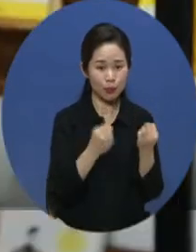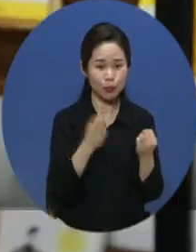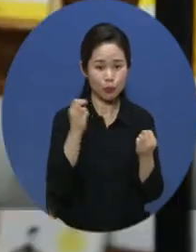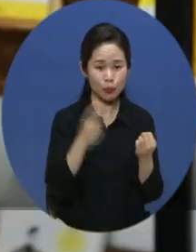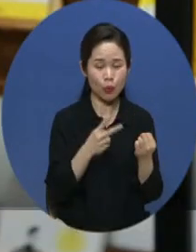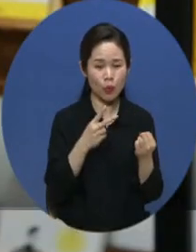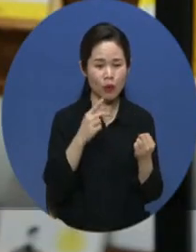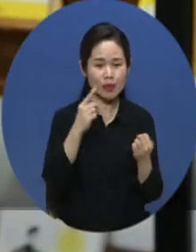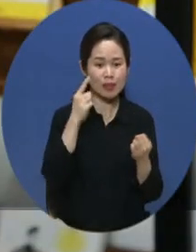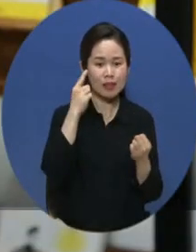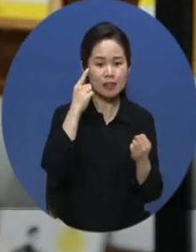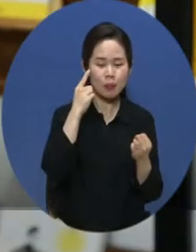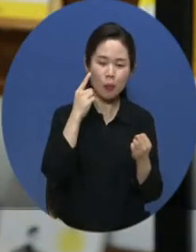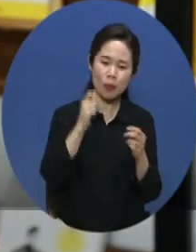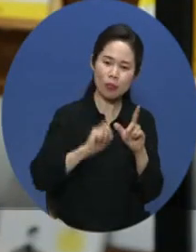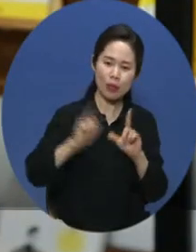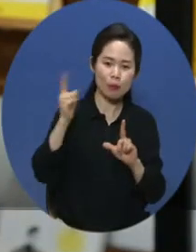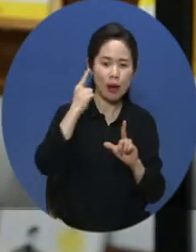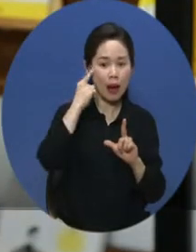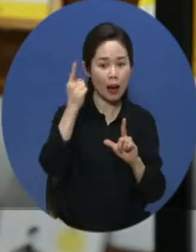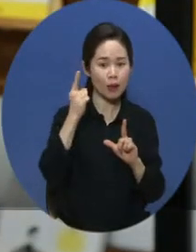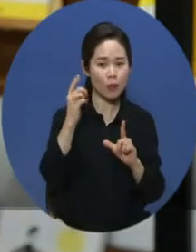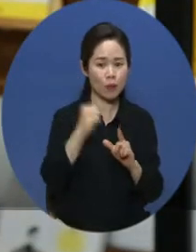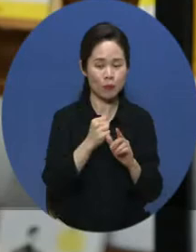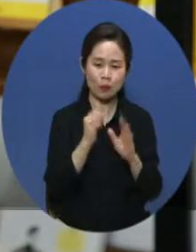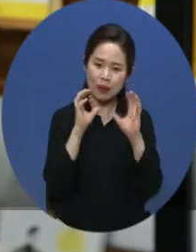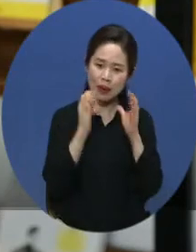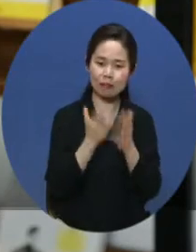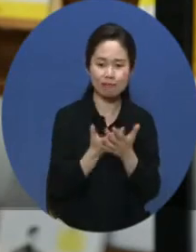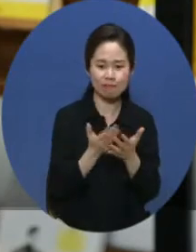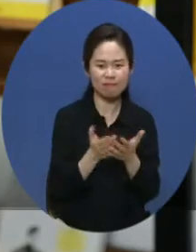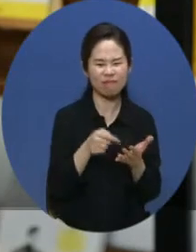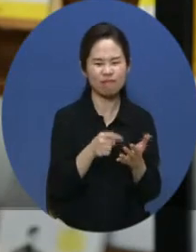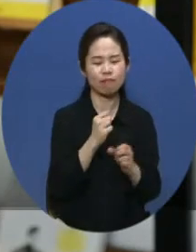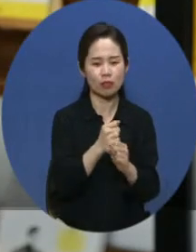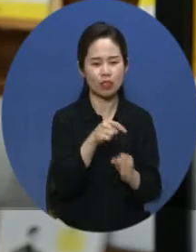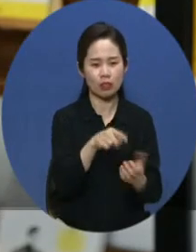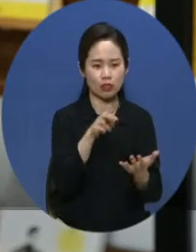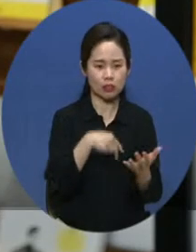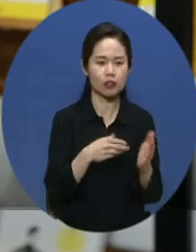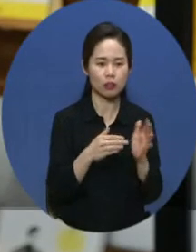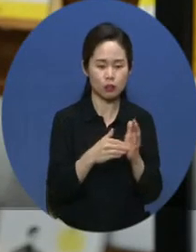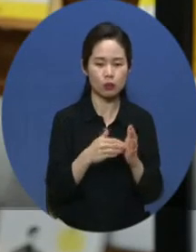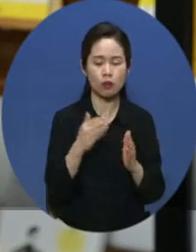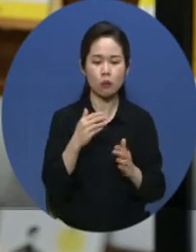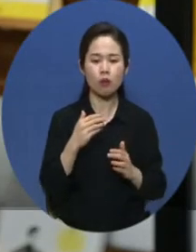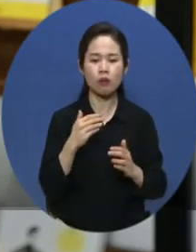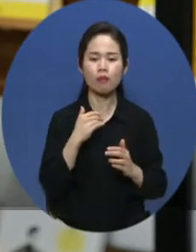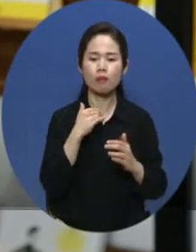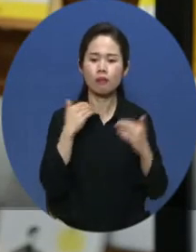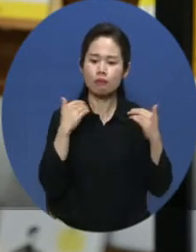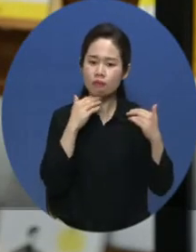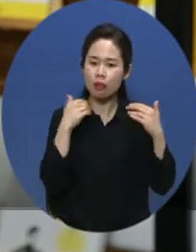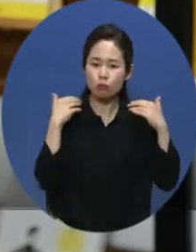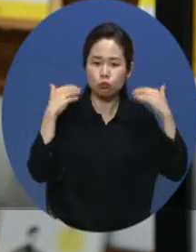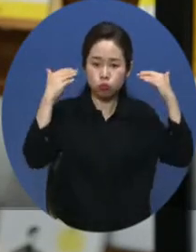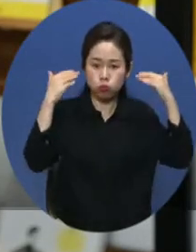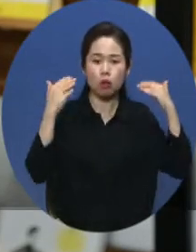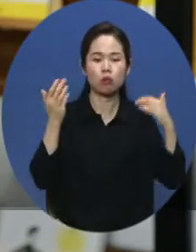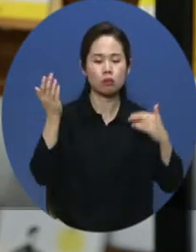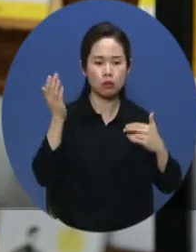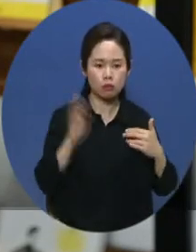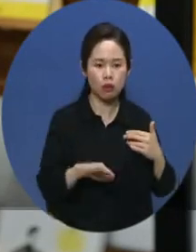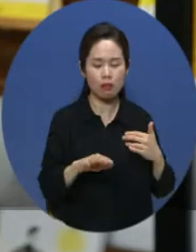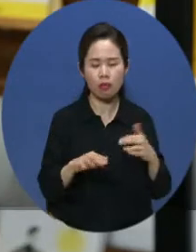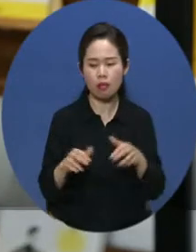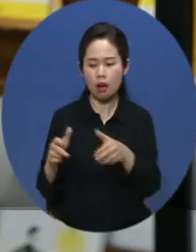창작물들이었었습니다. 그래서 그 책으로 청소년기, 성인기가 돼도 문해력이나 인지능력이 뭐 비장애인만큼 굉장히